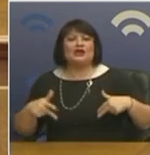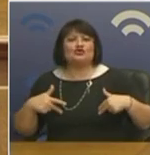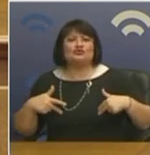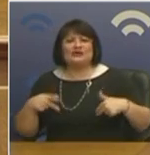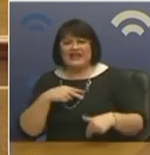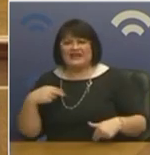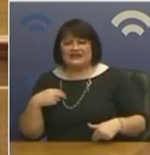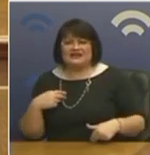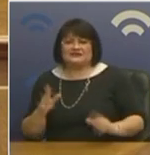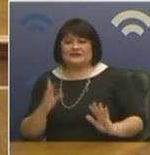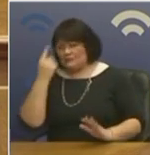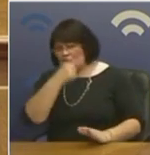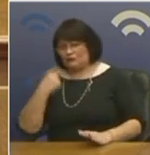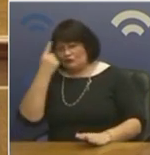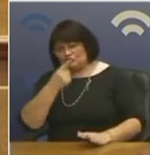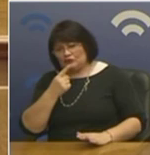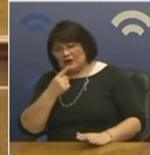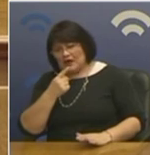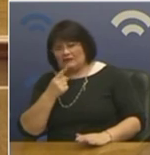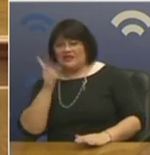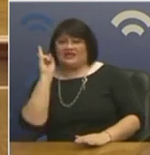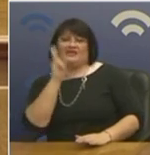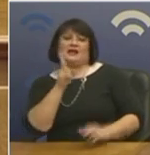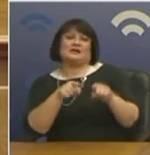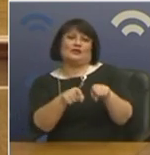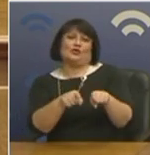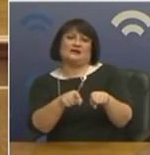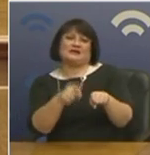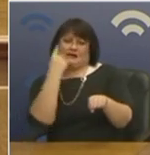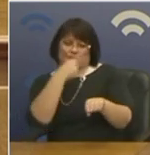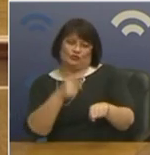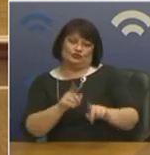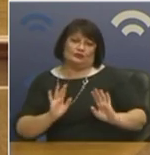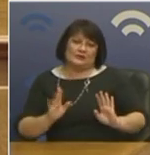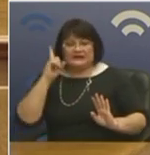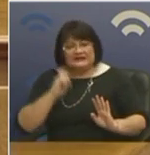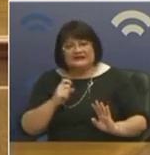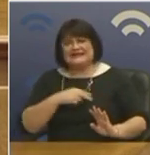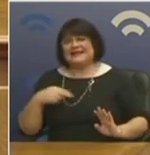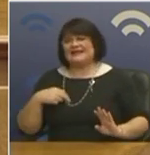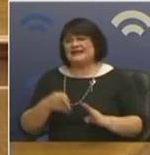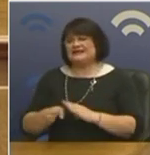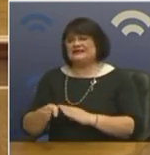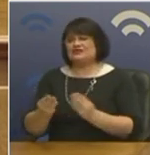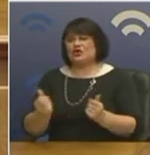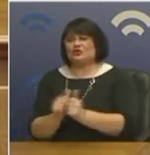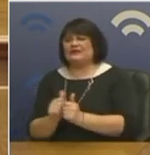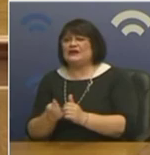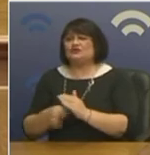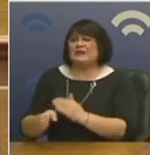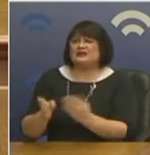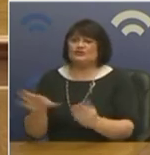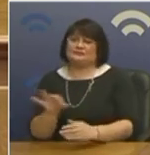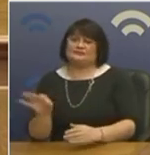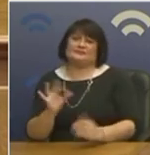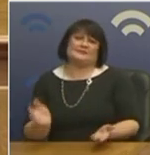δεν είναι προσωπική μορφή. Εξαίρετος καθηγητής είστε. Παιδαγωγός, αλλά ξέρετε πώς γίνονται πολλοί καθηγητές στην Ελλάδα εδώ και δεκαετίες. Γιατί